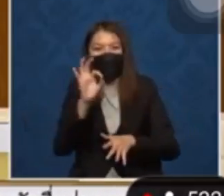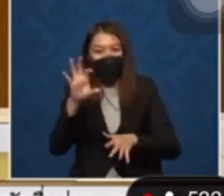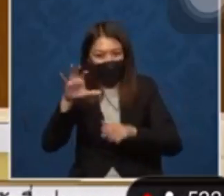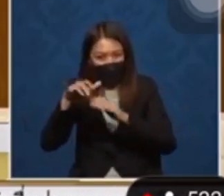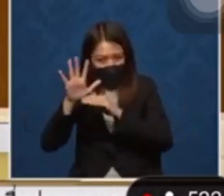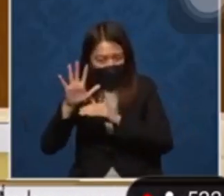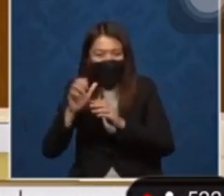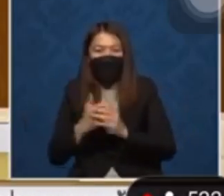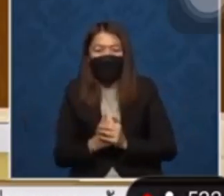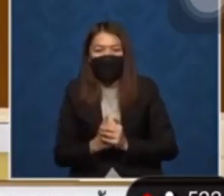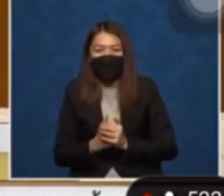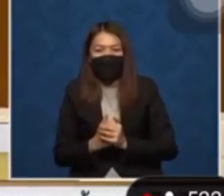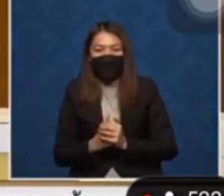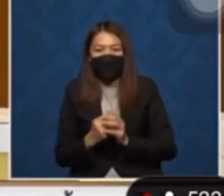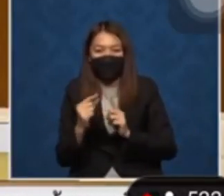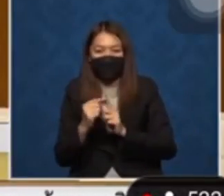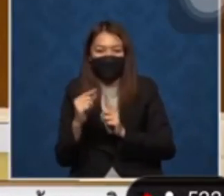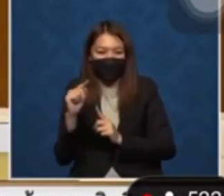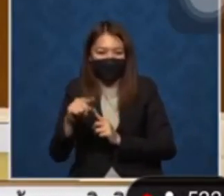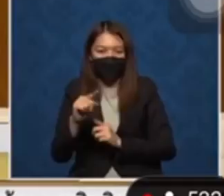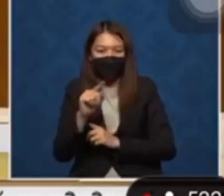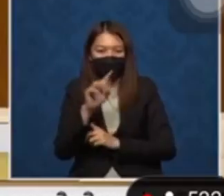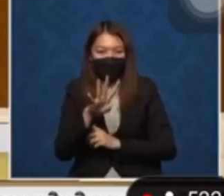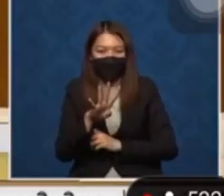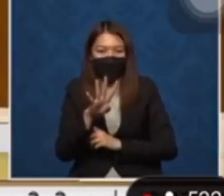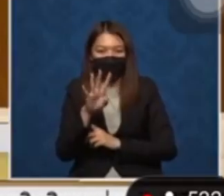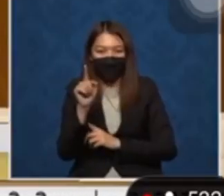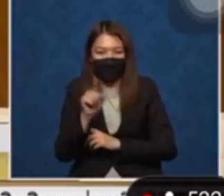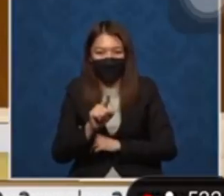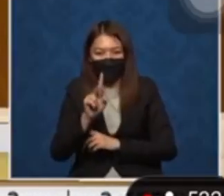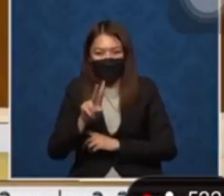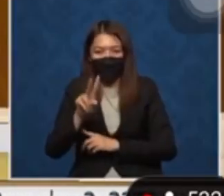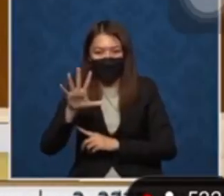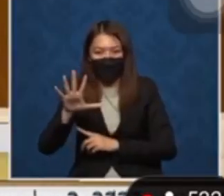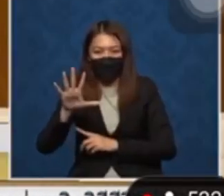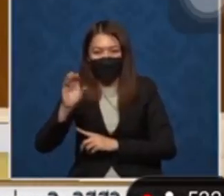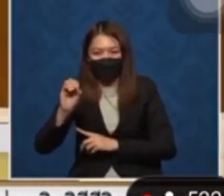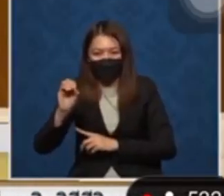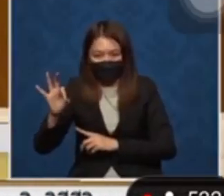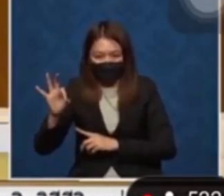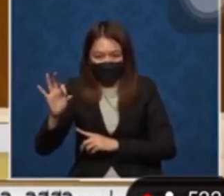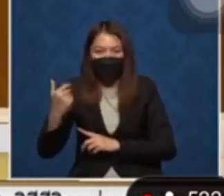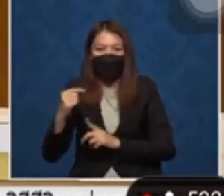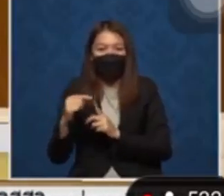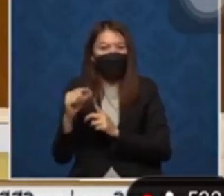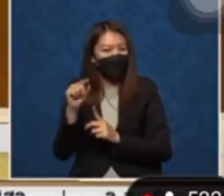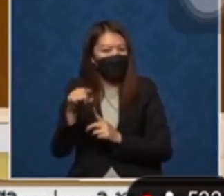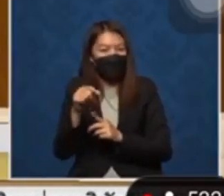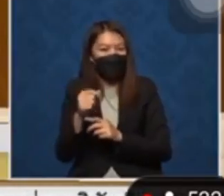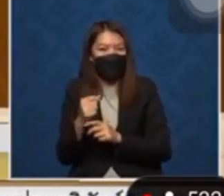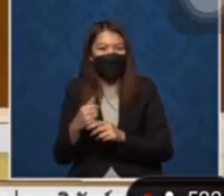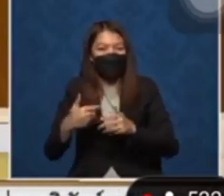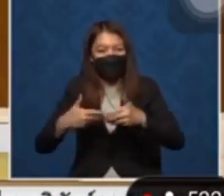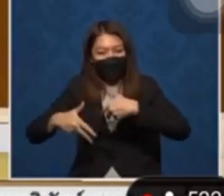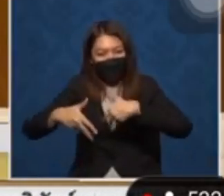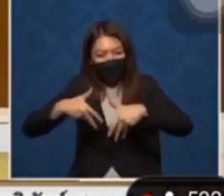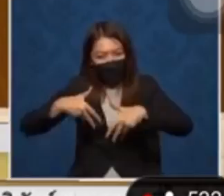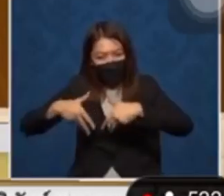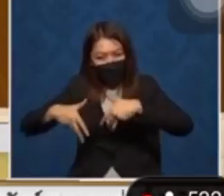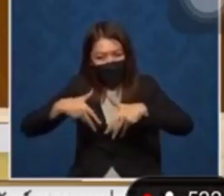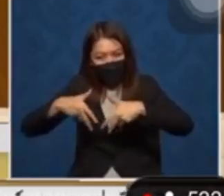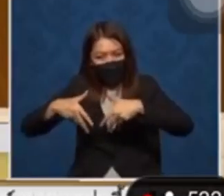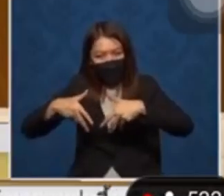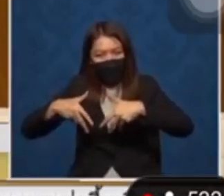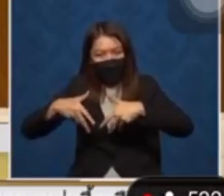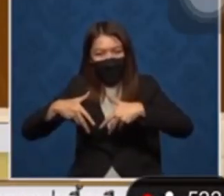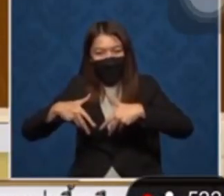งนี้คำสั่งที่4/259ในปัจจุบันยังบังคับใช้อยู่หลังสุดประชาชนในพื้นที่จังหวัดสระบุรี